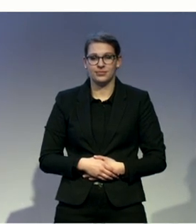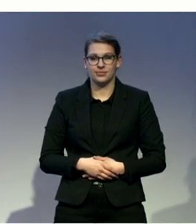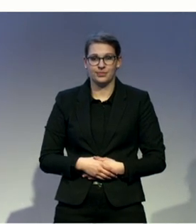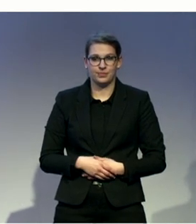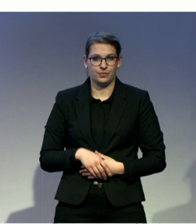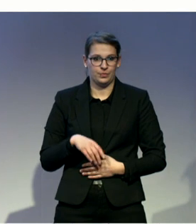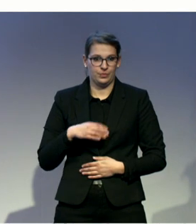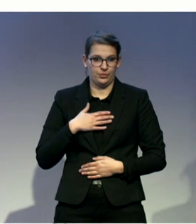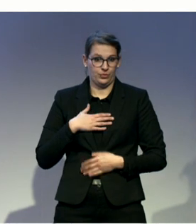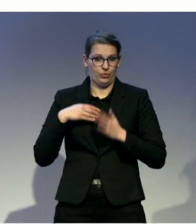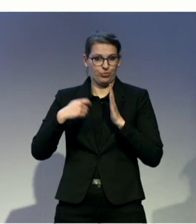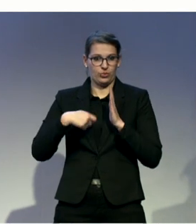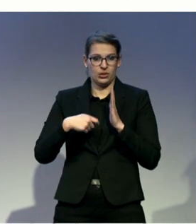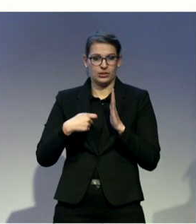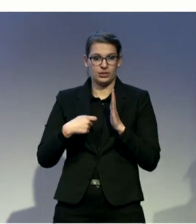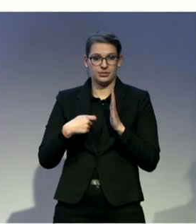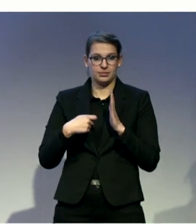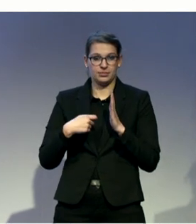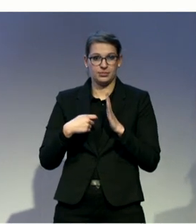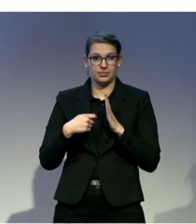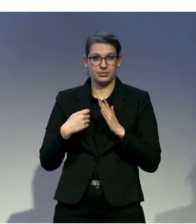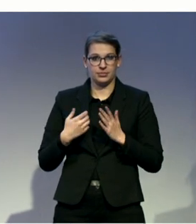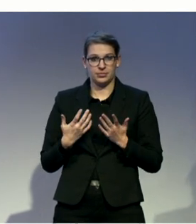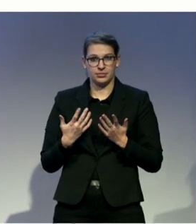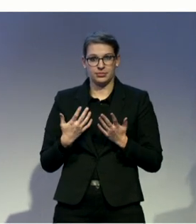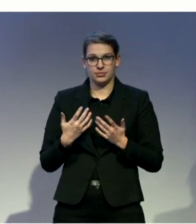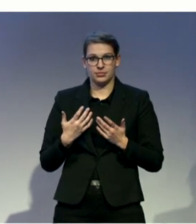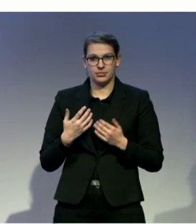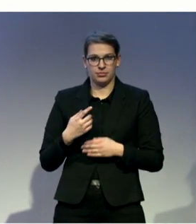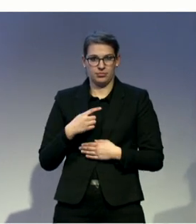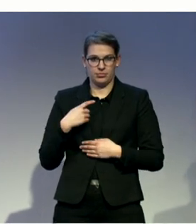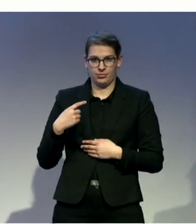included in the state budget for the next year. Lakin